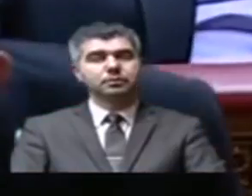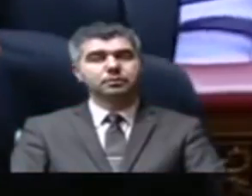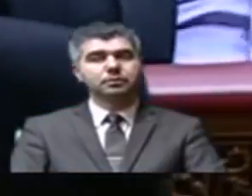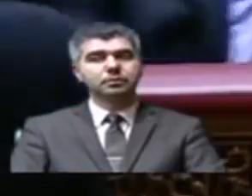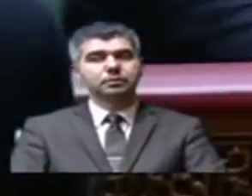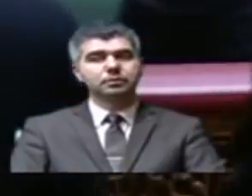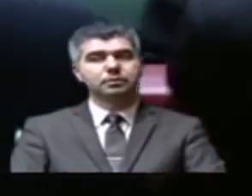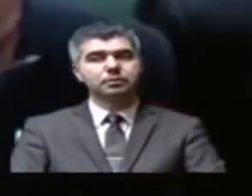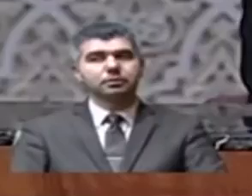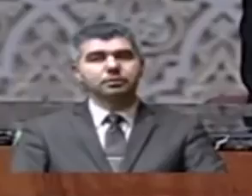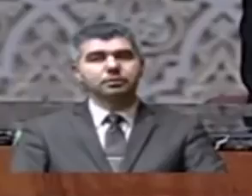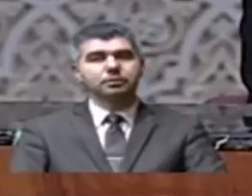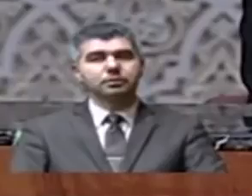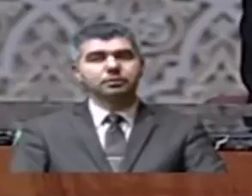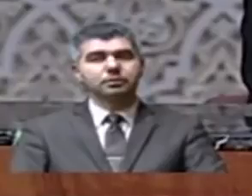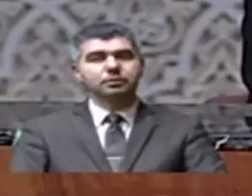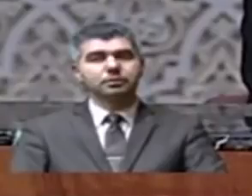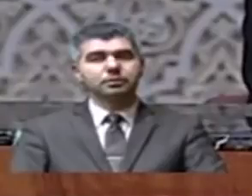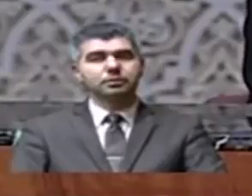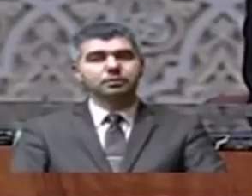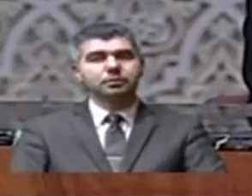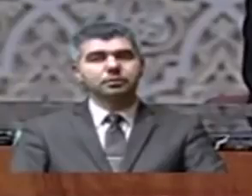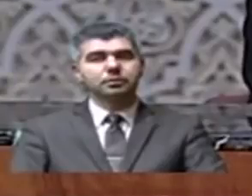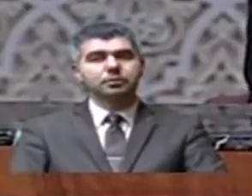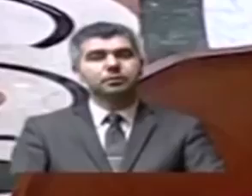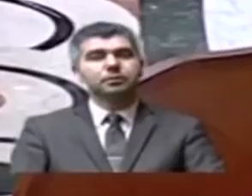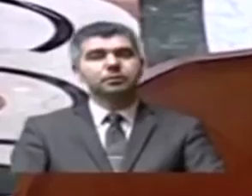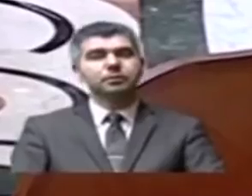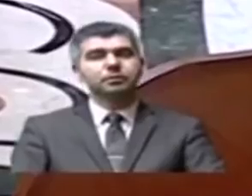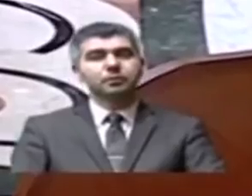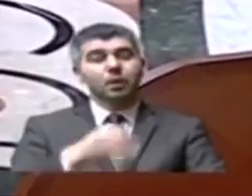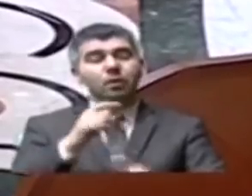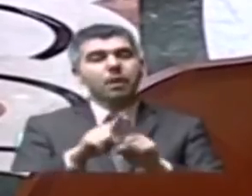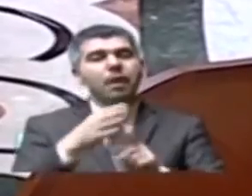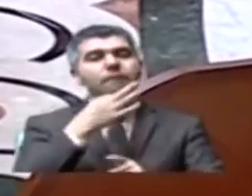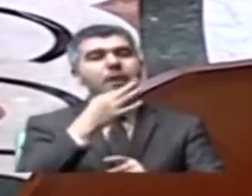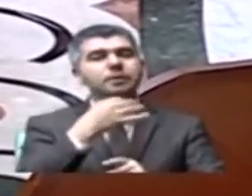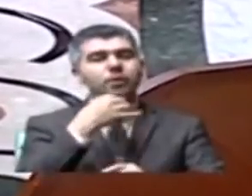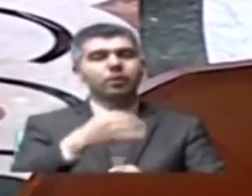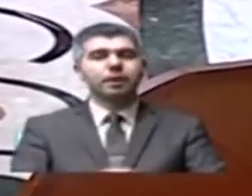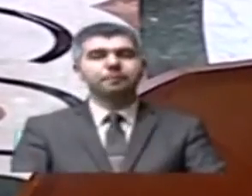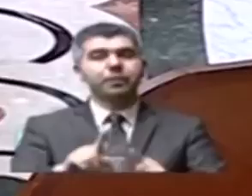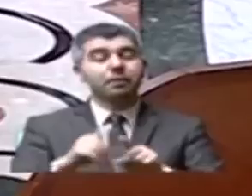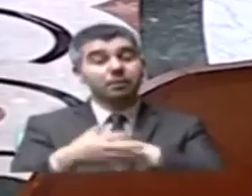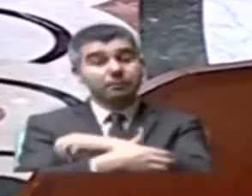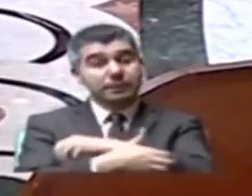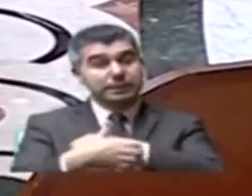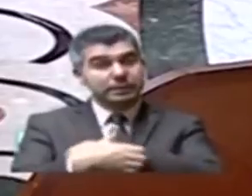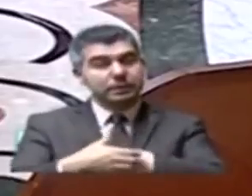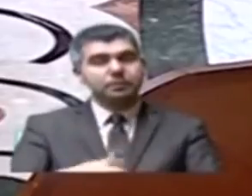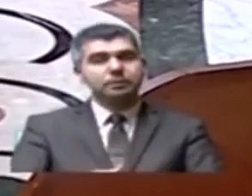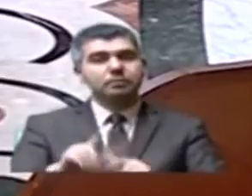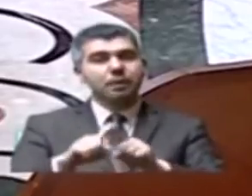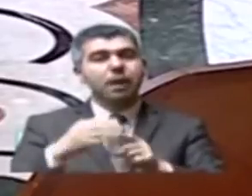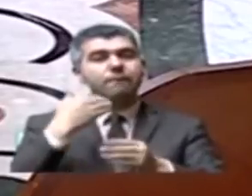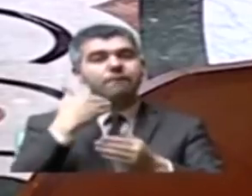لا انا توقف بكل بساطة، إلا كان الفقر تيكون